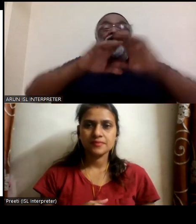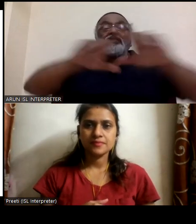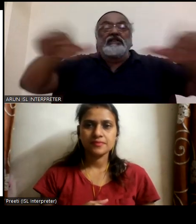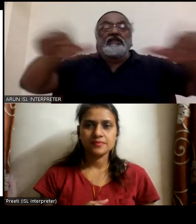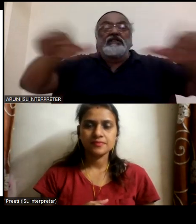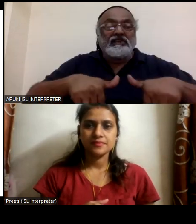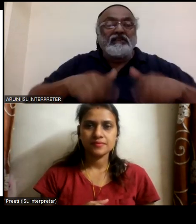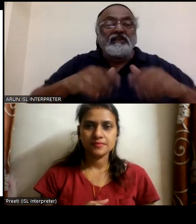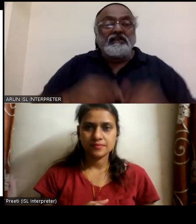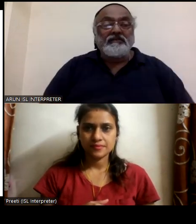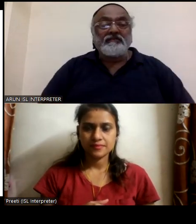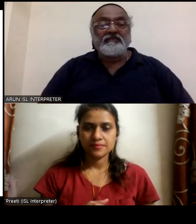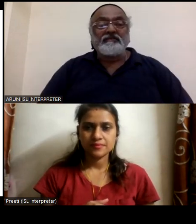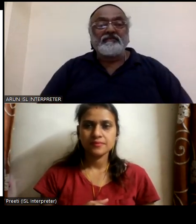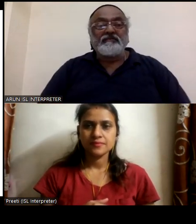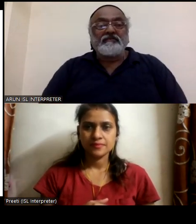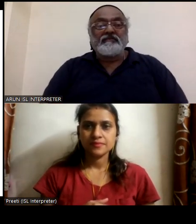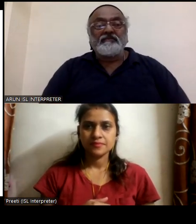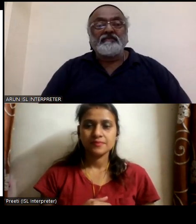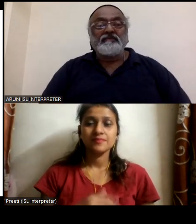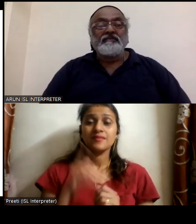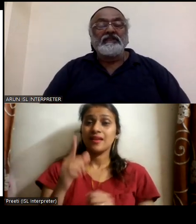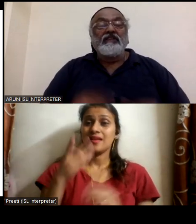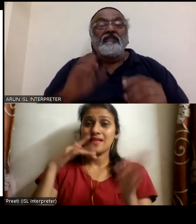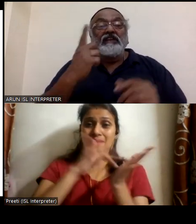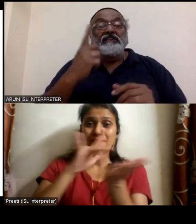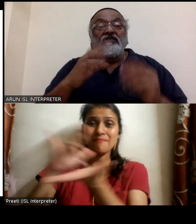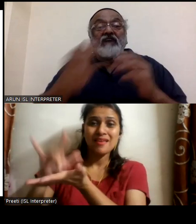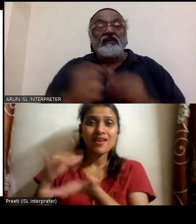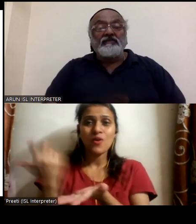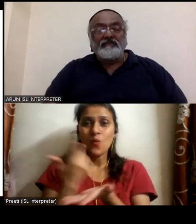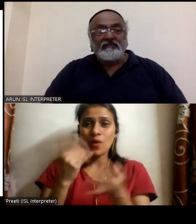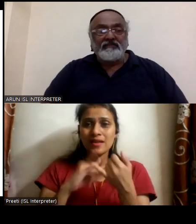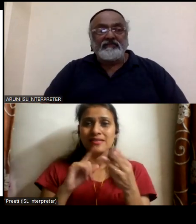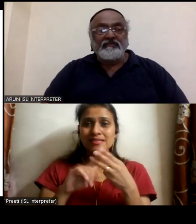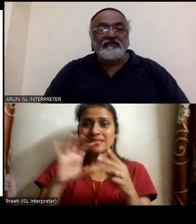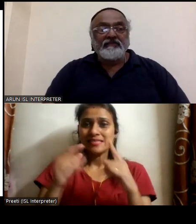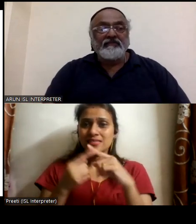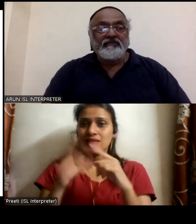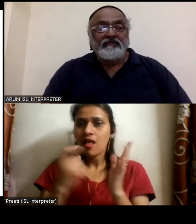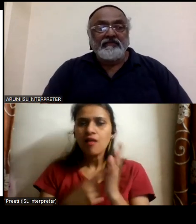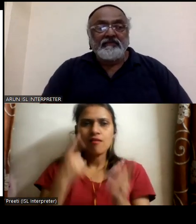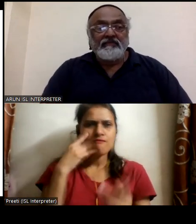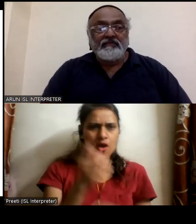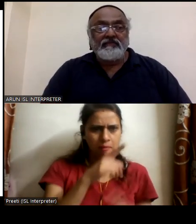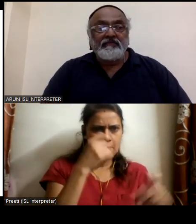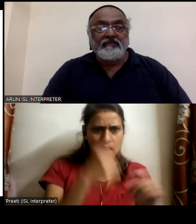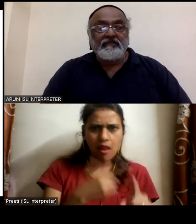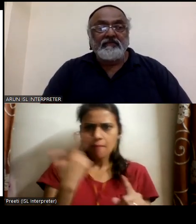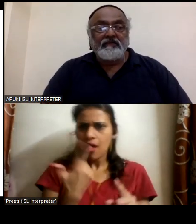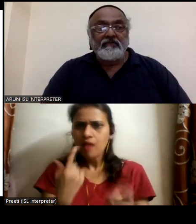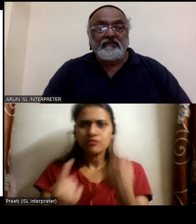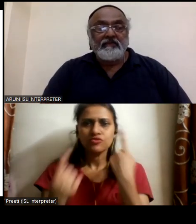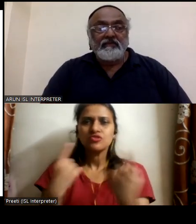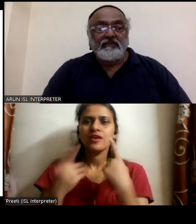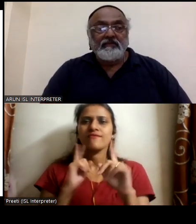पहले तो आइडेंटिफाई करें ऐसे सेक्टर्स को. सो देयर प्राइमरी रोल इज टू आइडेंटिफाई दोज सेक्टर्स जहां